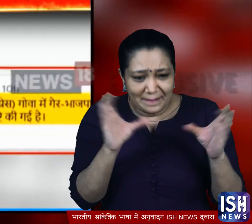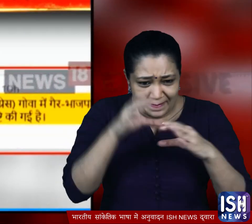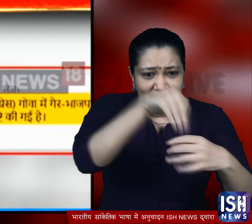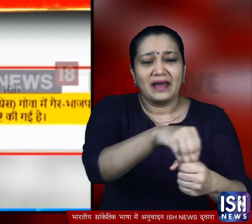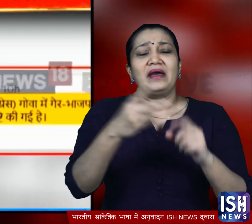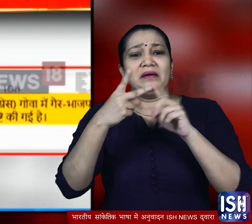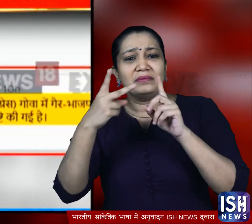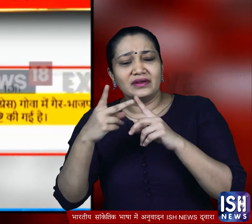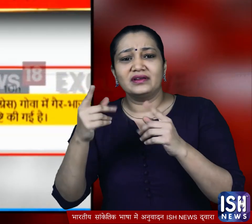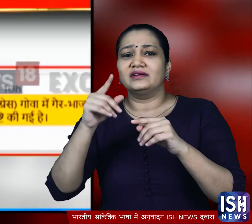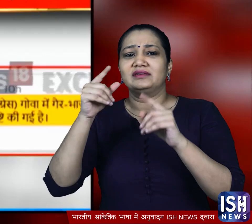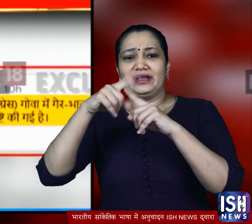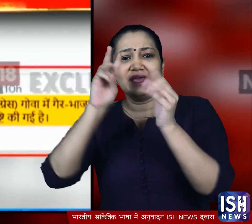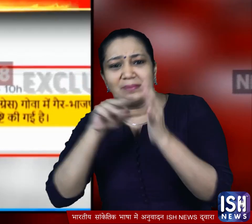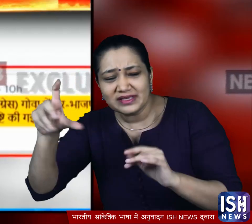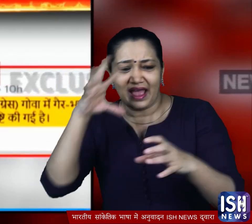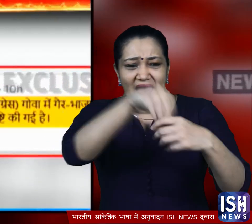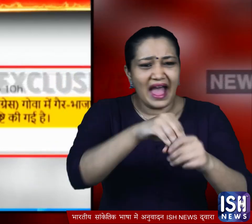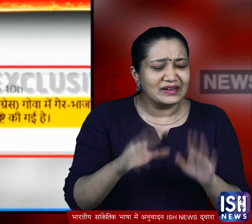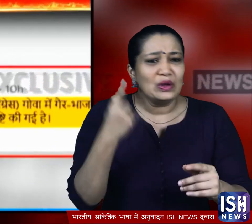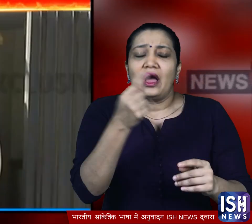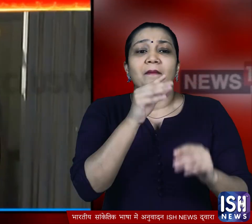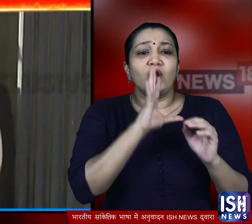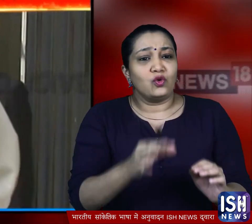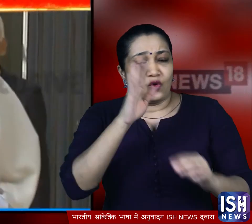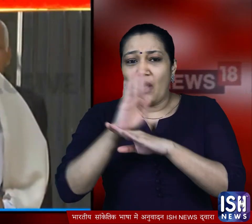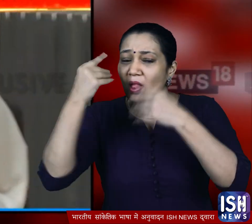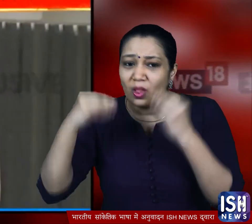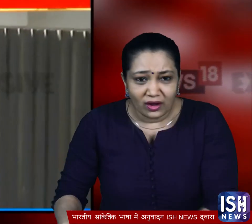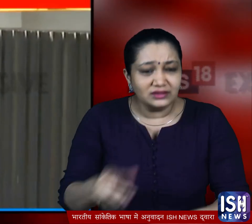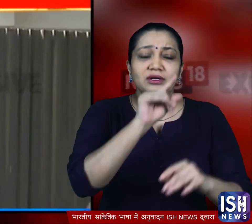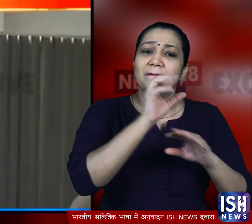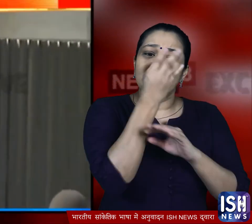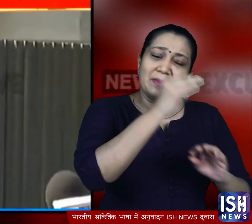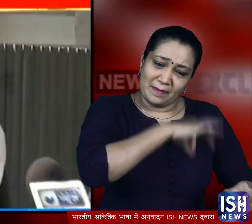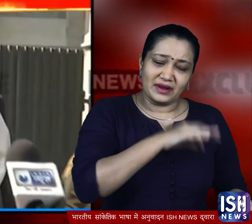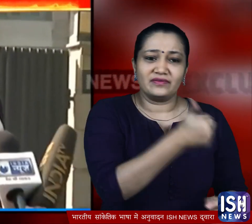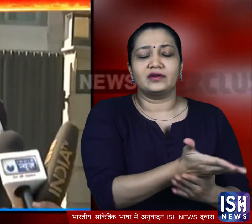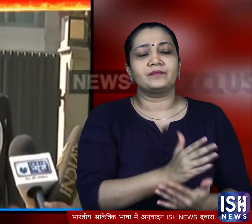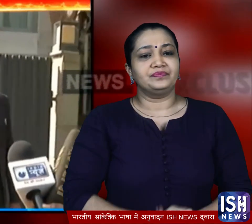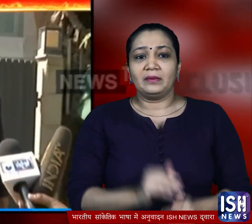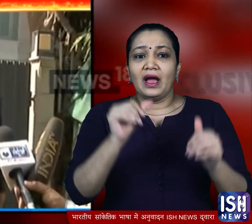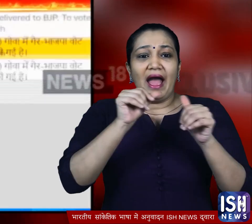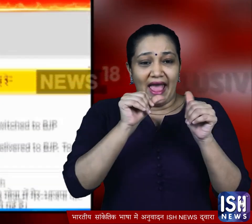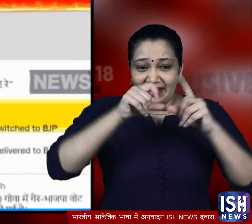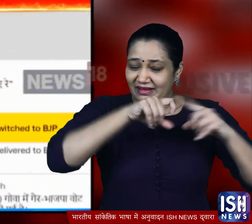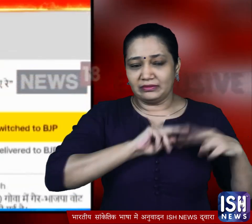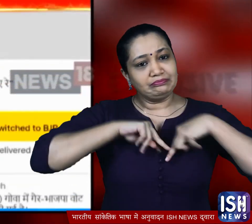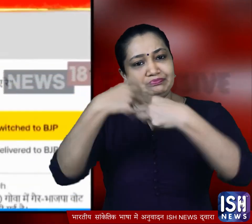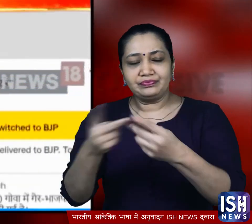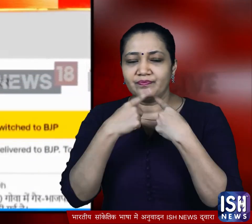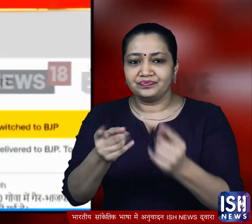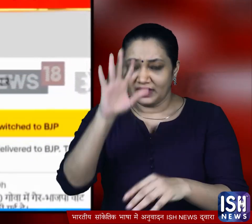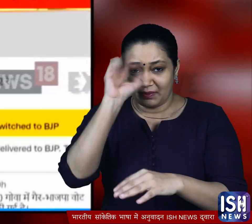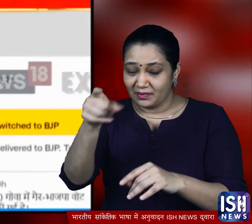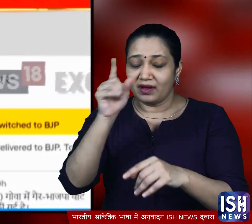के चुनाव लड़ने से कांग्रेस का नुकसान और बीजेपी का फायदा होगा। लेकिन चिदम्बरम के इस ट्वीट का जवाब देने में केजरीवाल ने देर नहीं की। उन्होंने